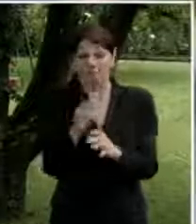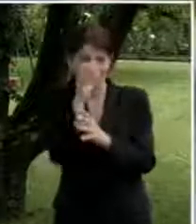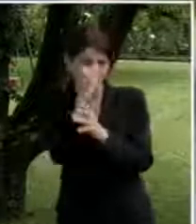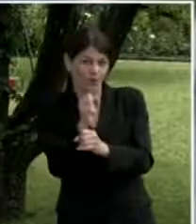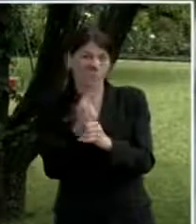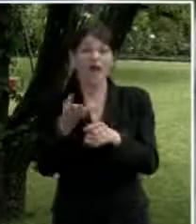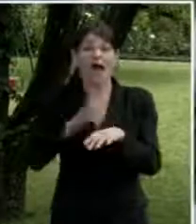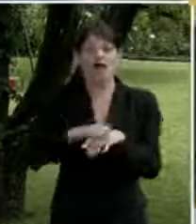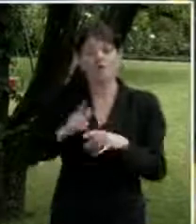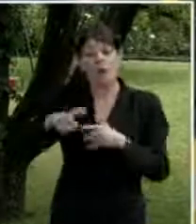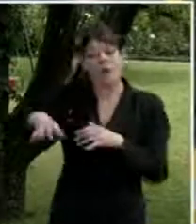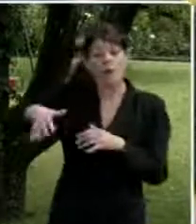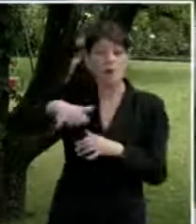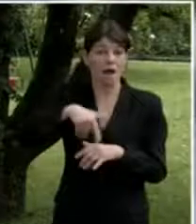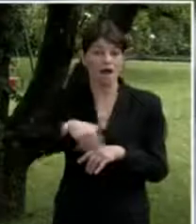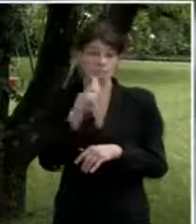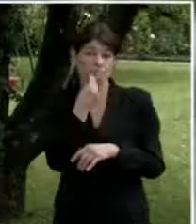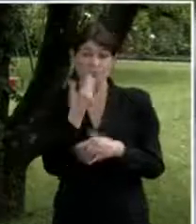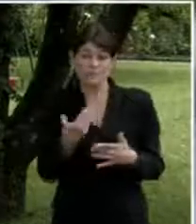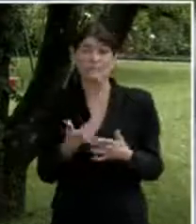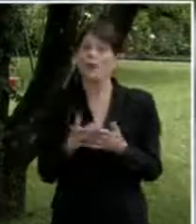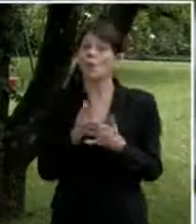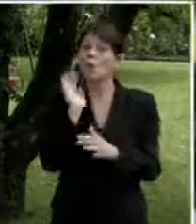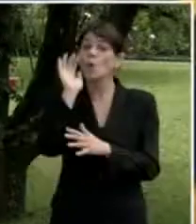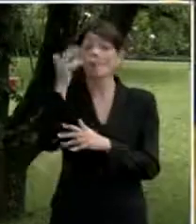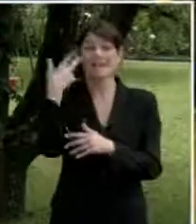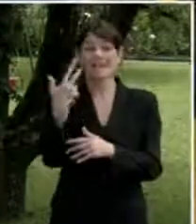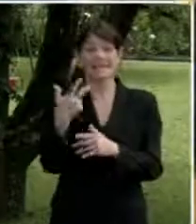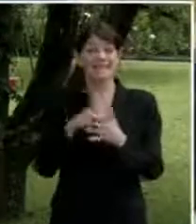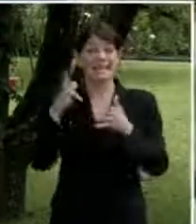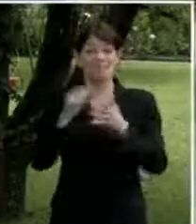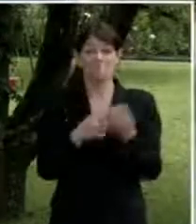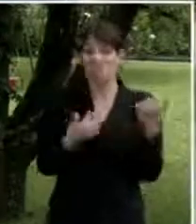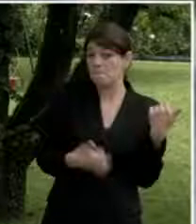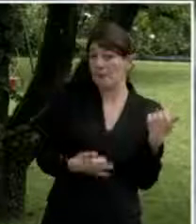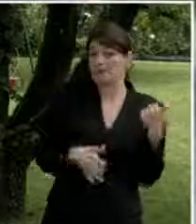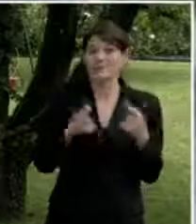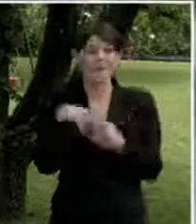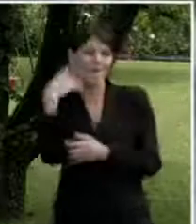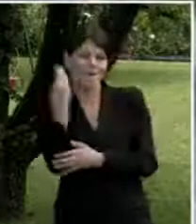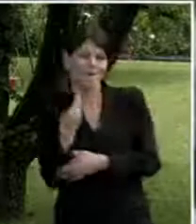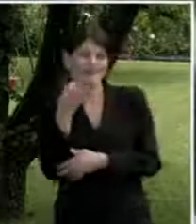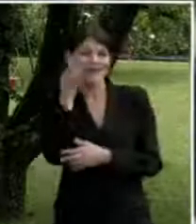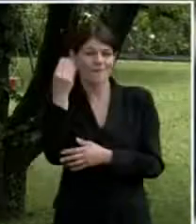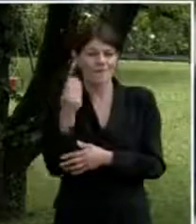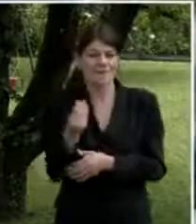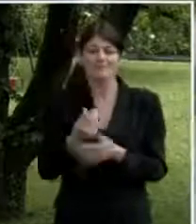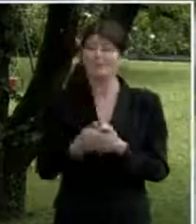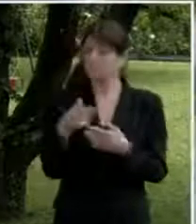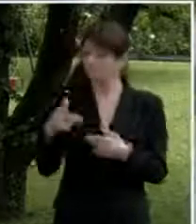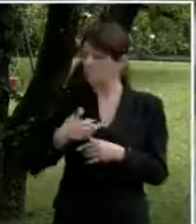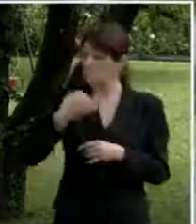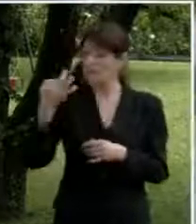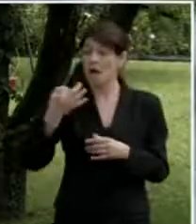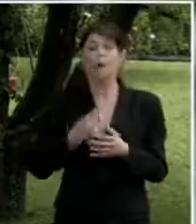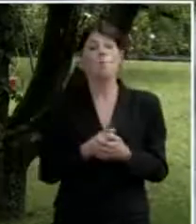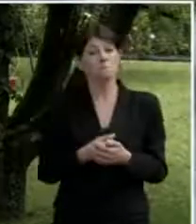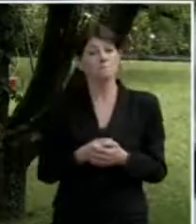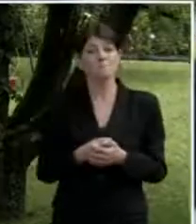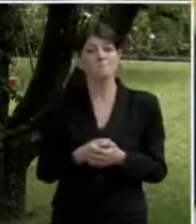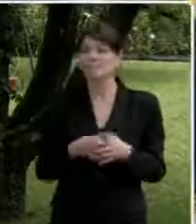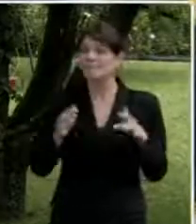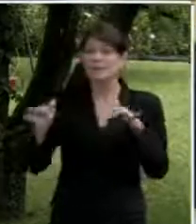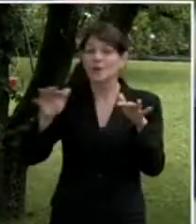auf lokalen Genuss und über 30 liechtensteinische Bands und KünstlerInnen, die an diesem Tag